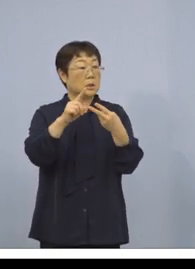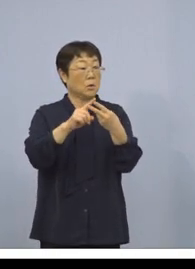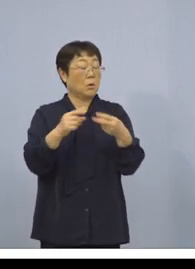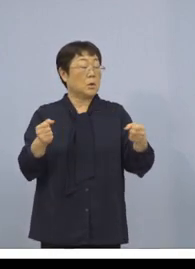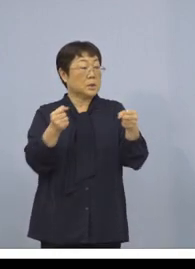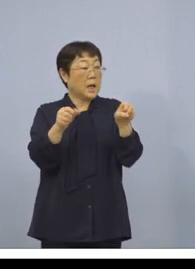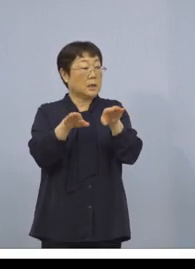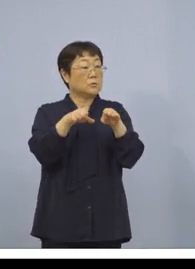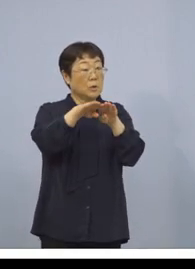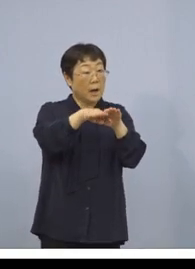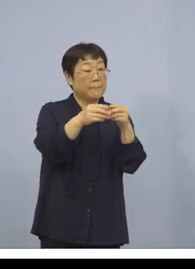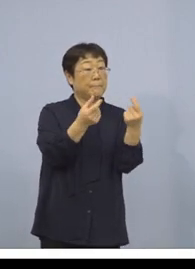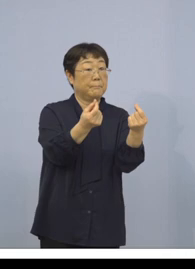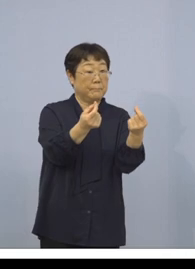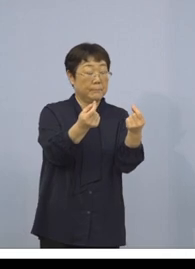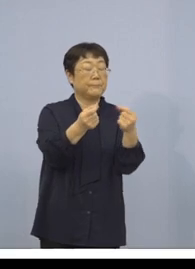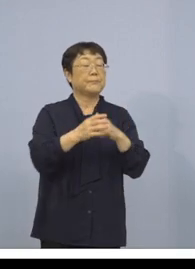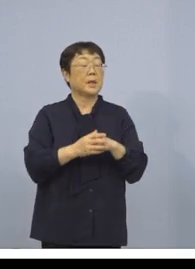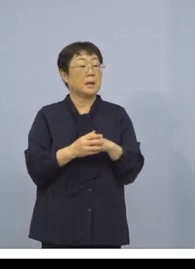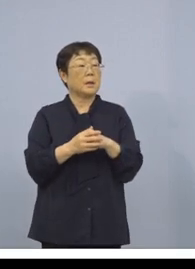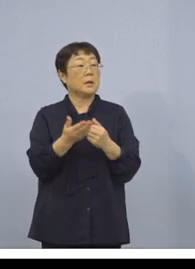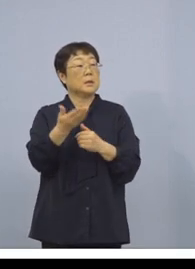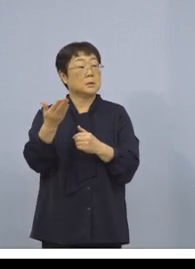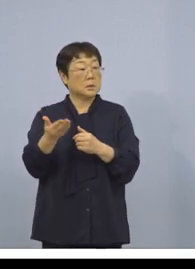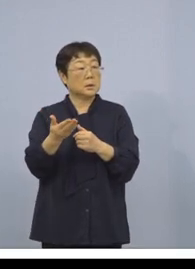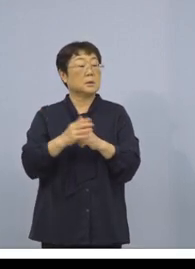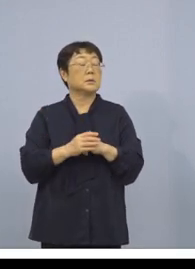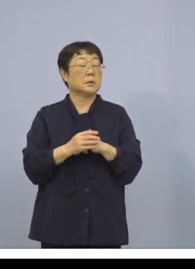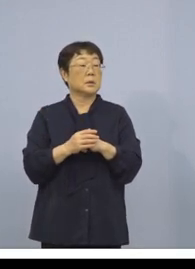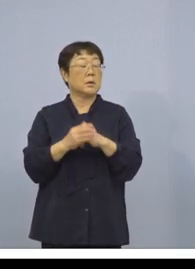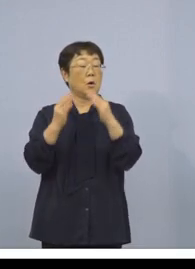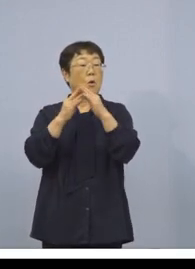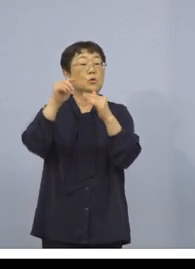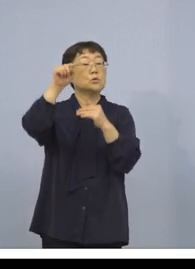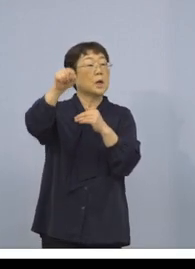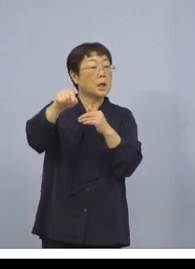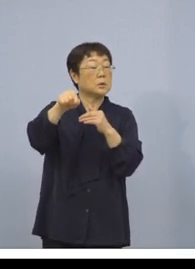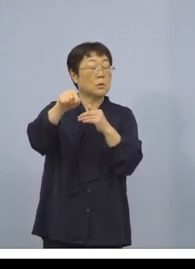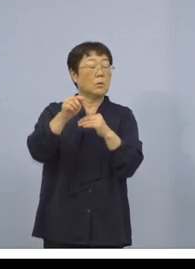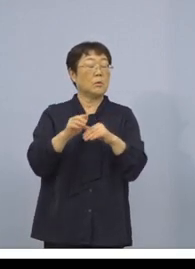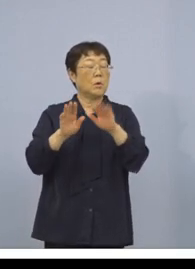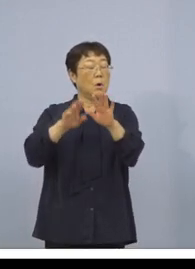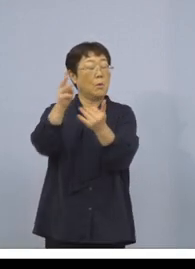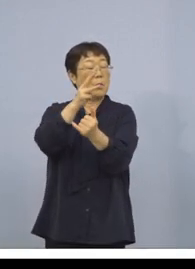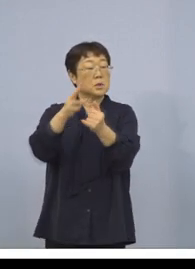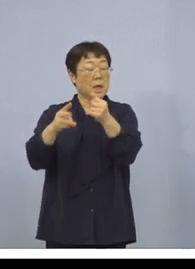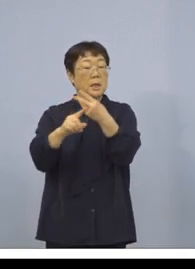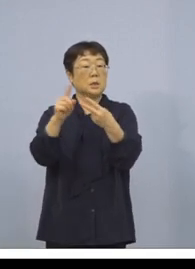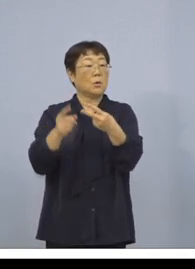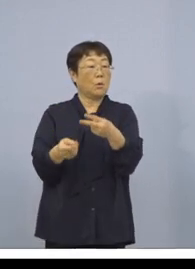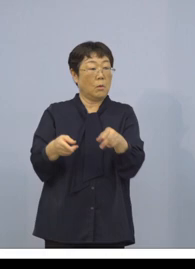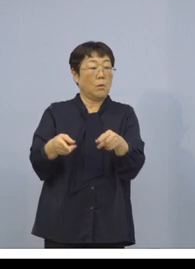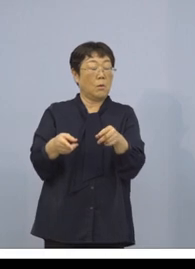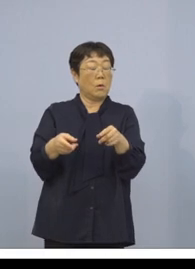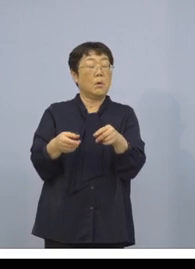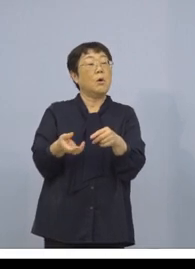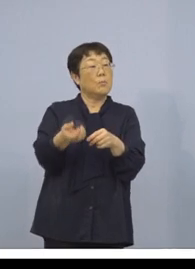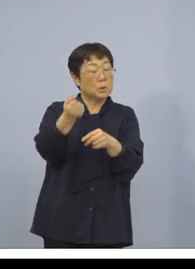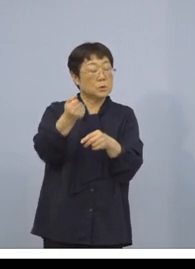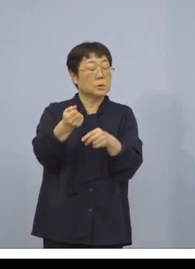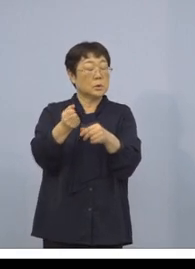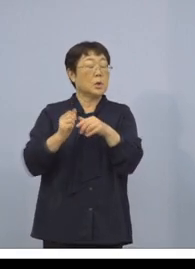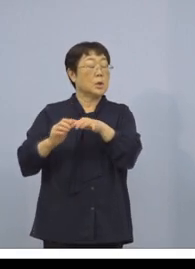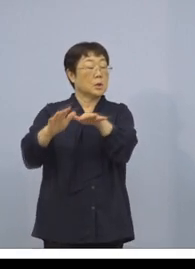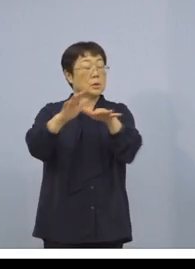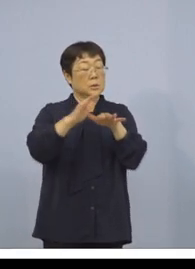ではありませんが、今度は郊外、屋外のですね、防災機能も備えたスポーツ施設の